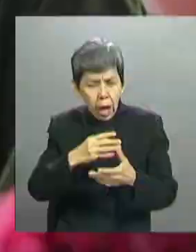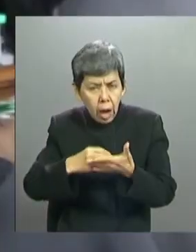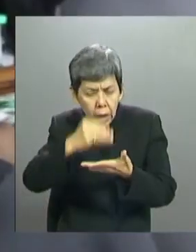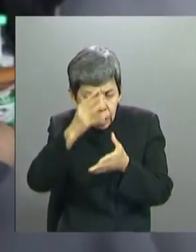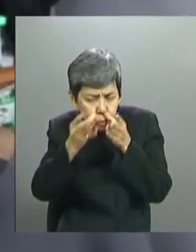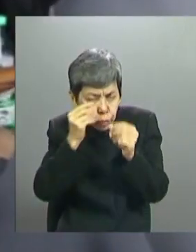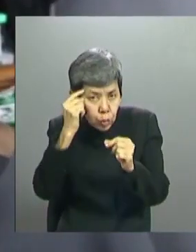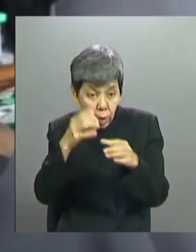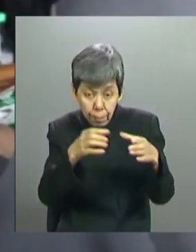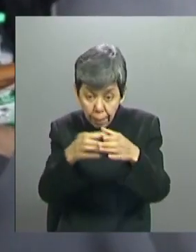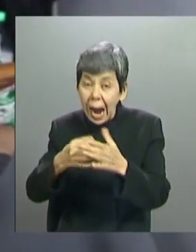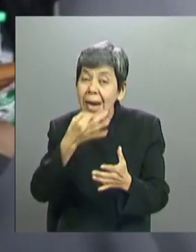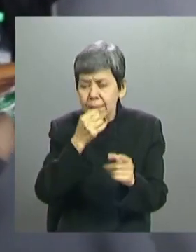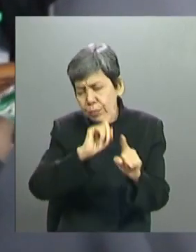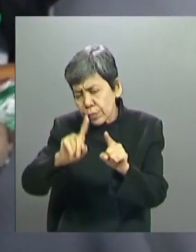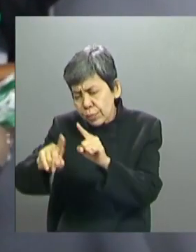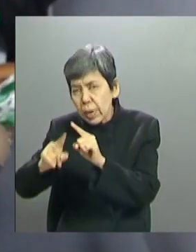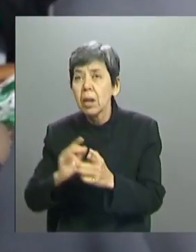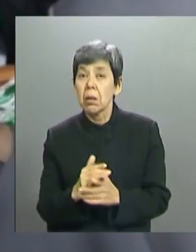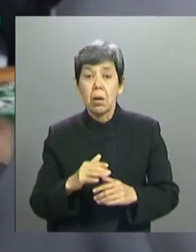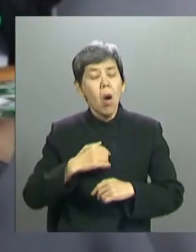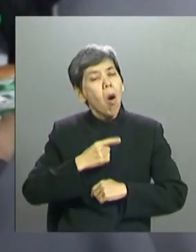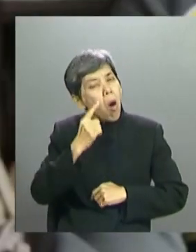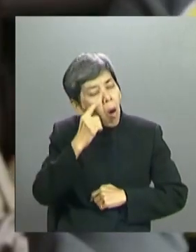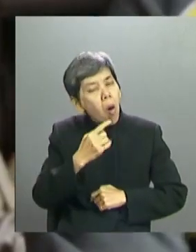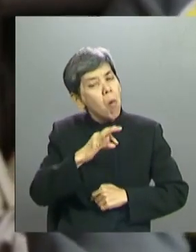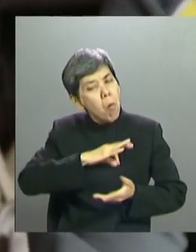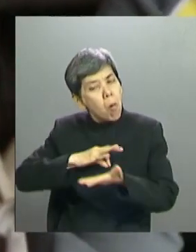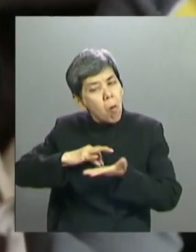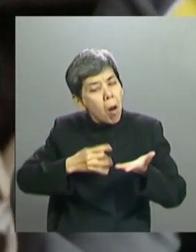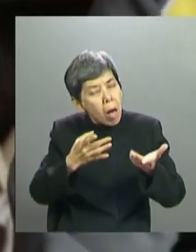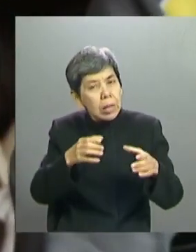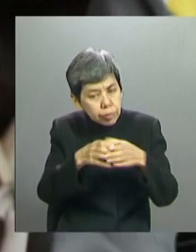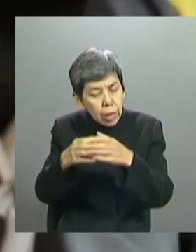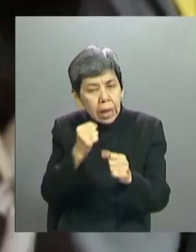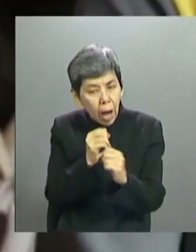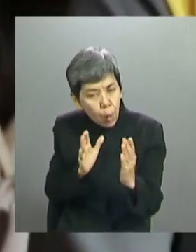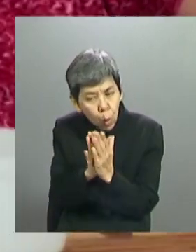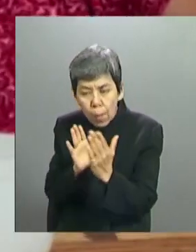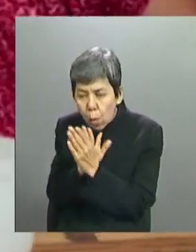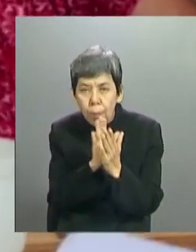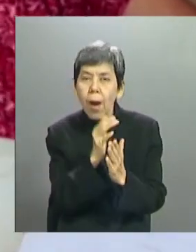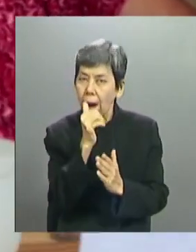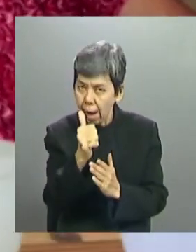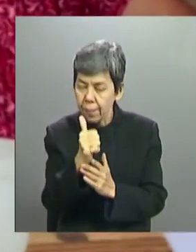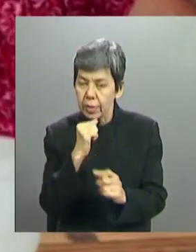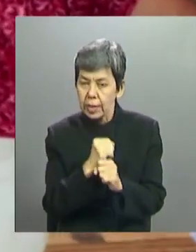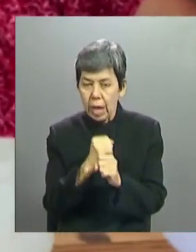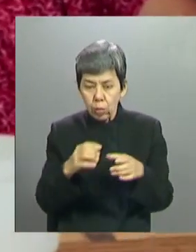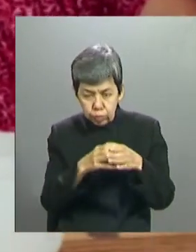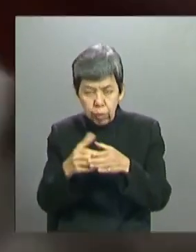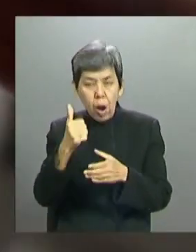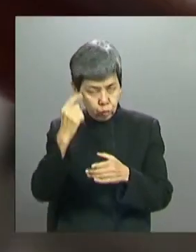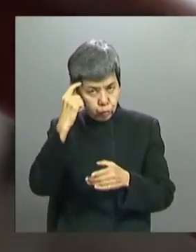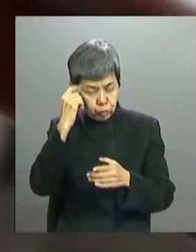กันระหว่างวิชาชีพต่างๆเพราะว่าเด็กจะได้มีทัศนคติที่ดีในการทำงานร่วมคนอื่นรู้จักการทำงานเป็นทีม